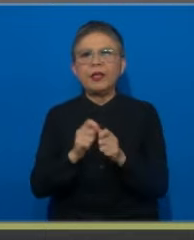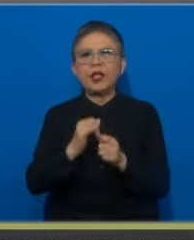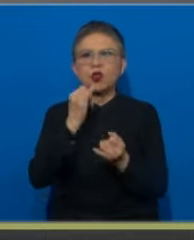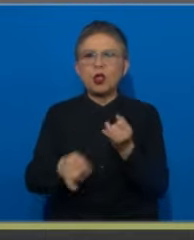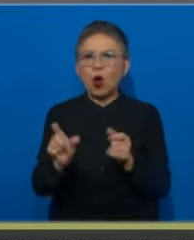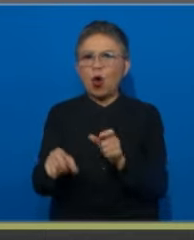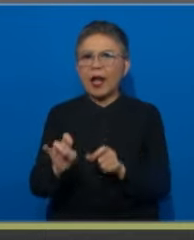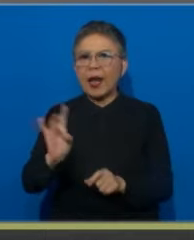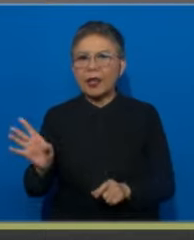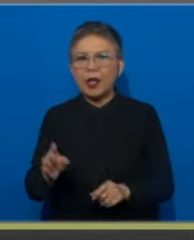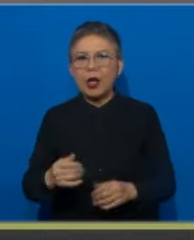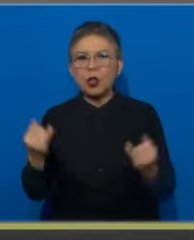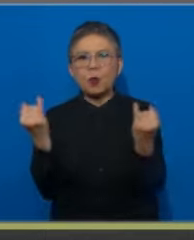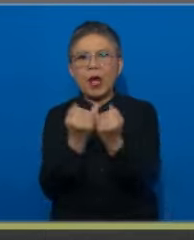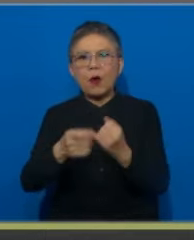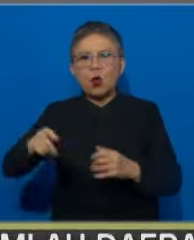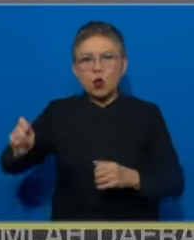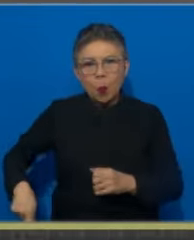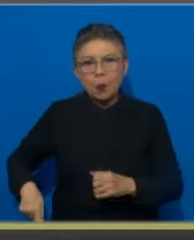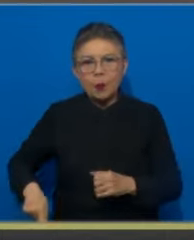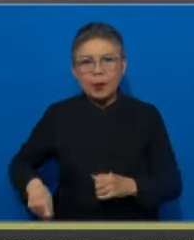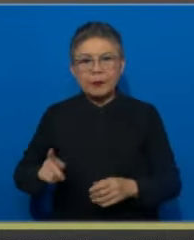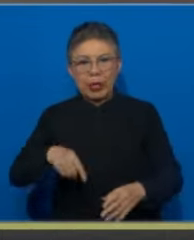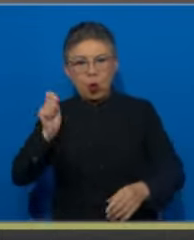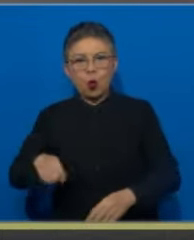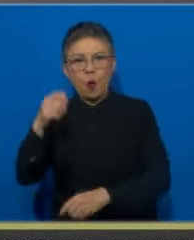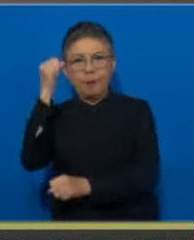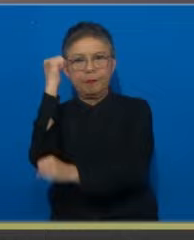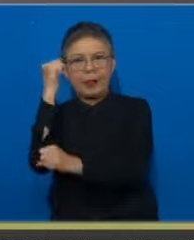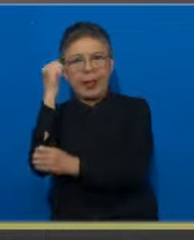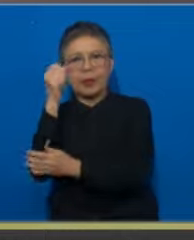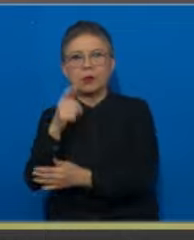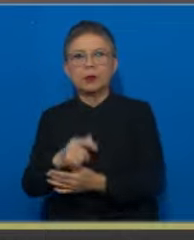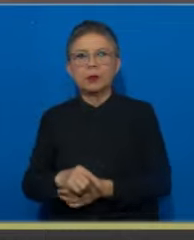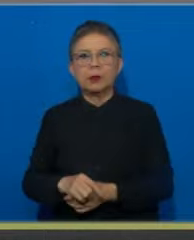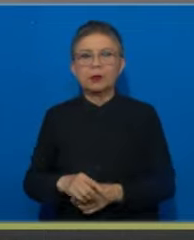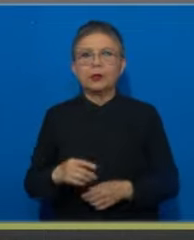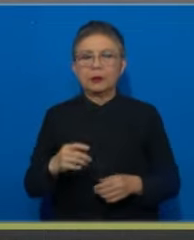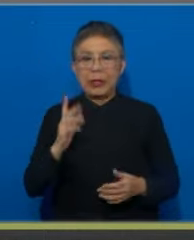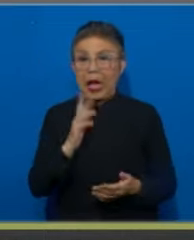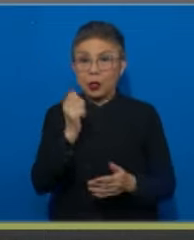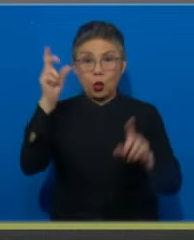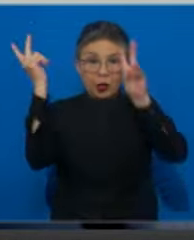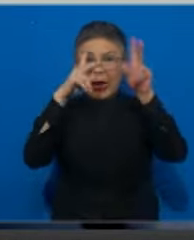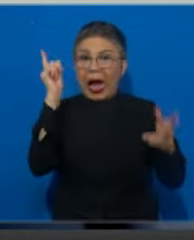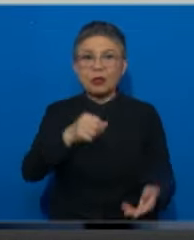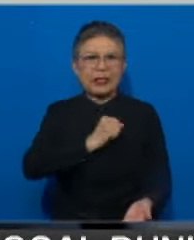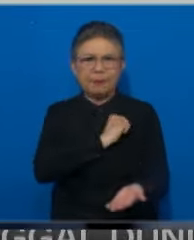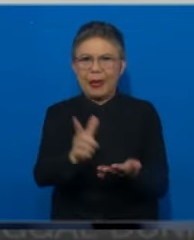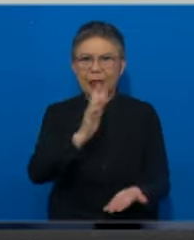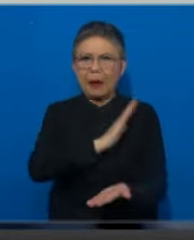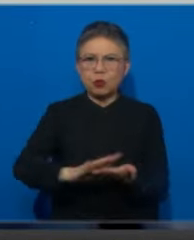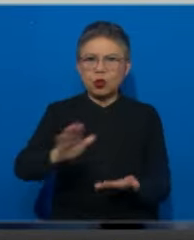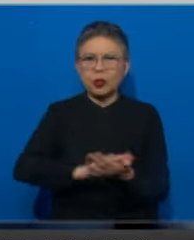merupakan tindakan melawan hukum yang bisa dikenai hukuman pidana meski kontennya sudah dihapus. Saya kira